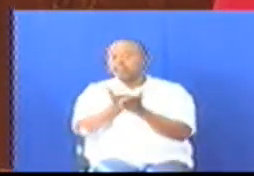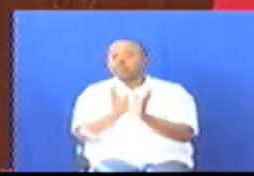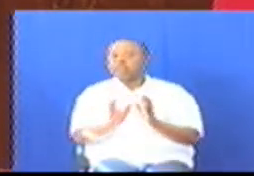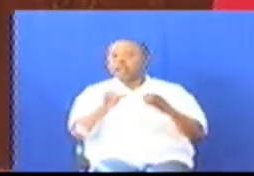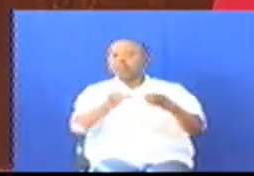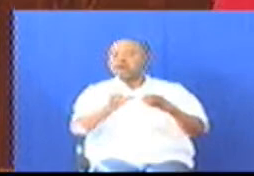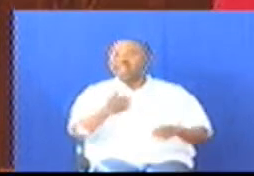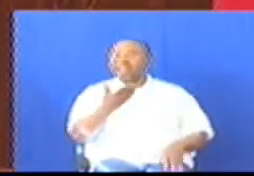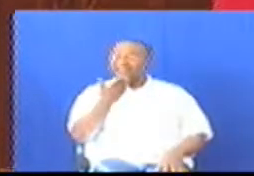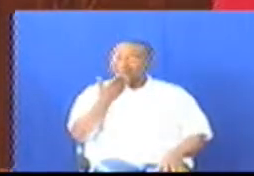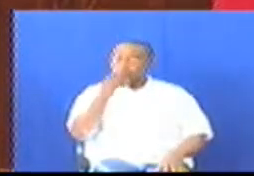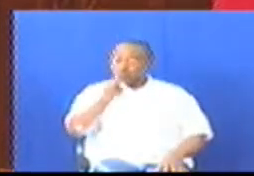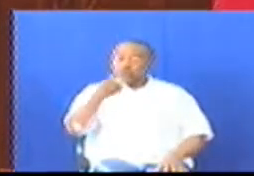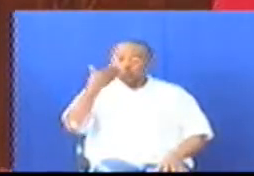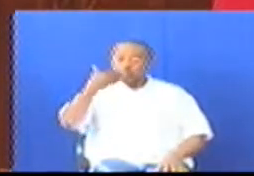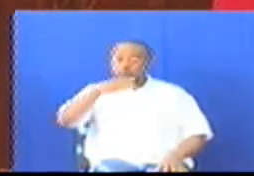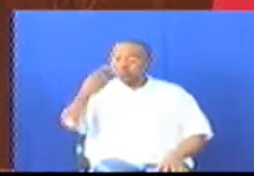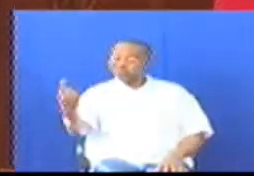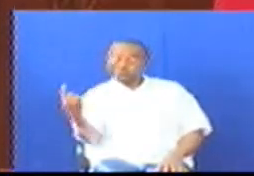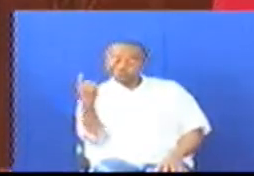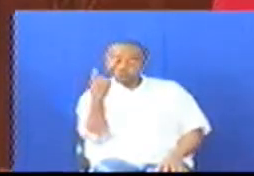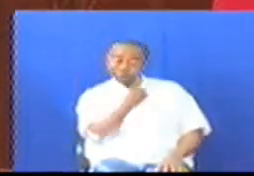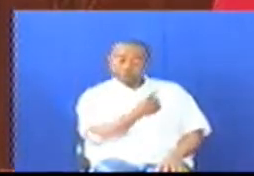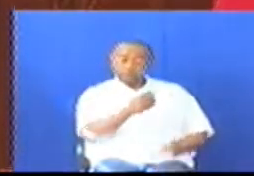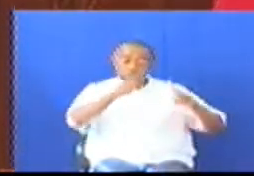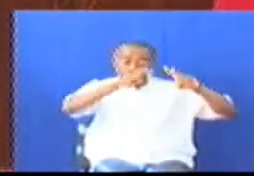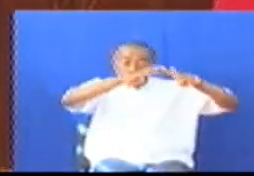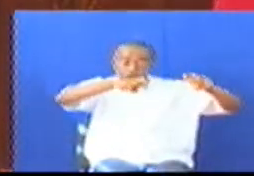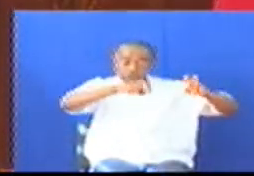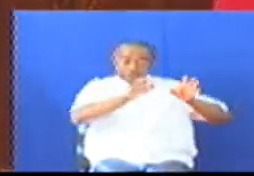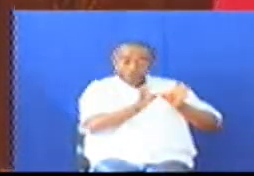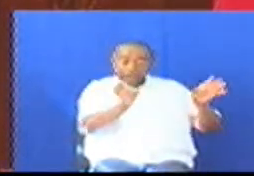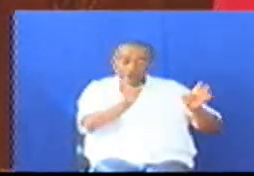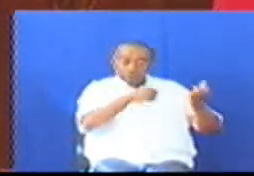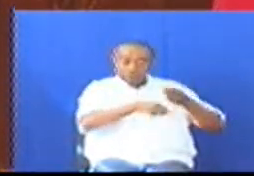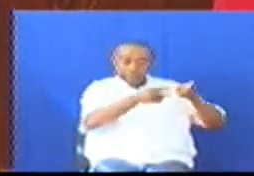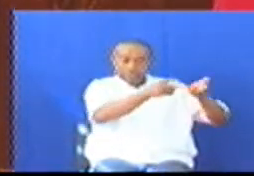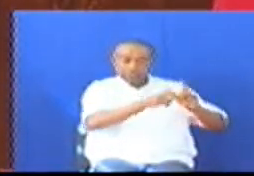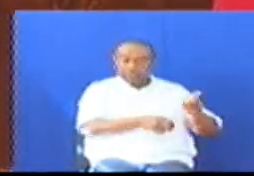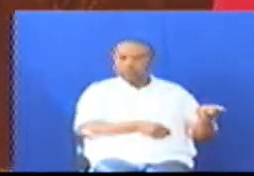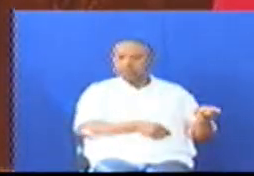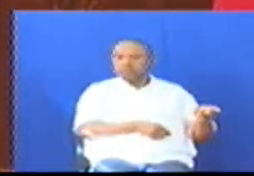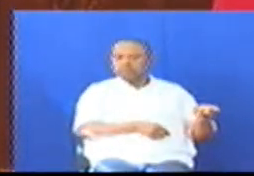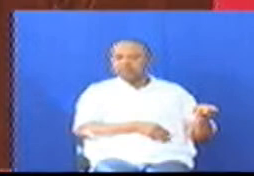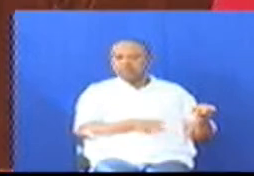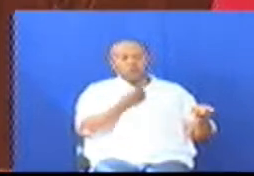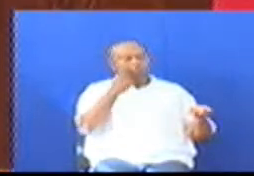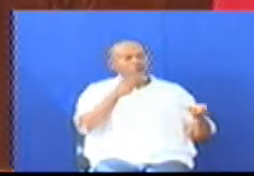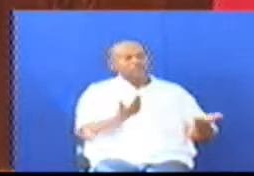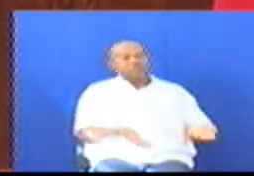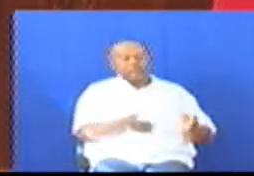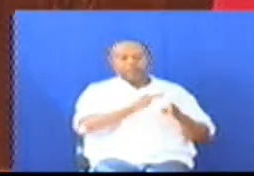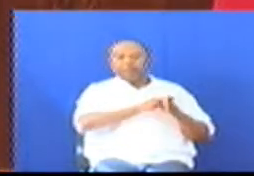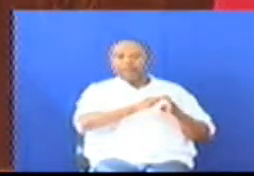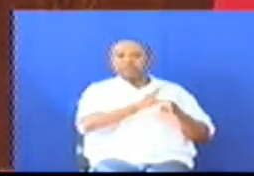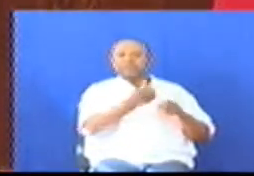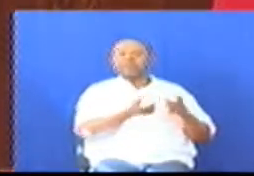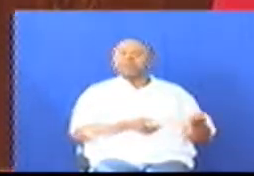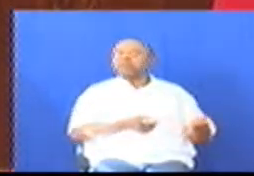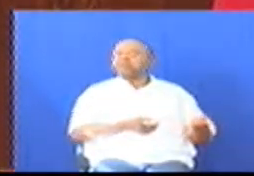ukafanyike special audit kuona kwamba kulikuwa na value for money ya hizo